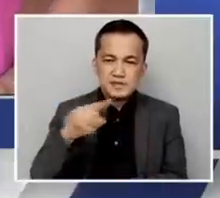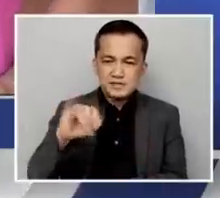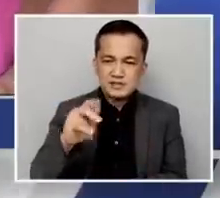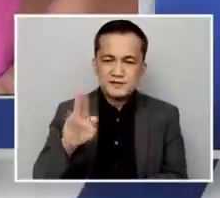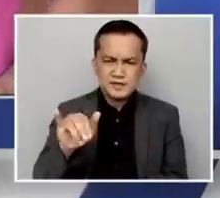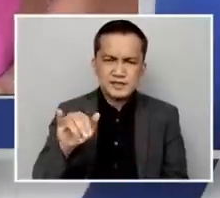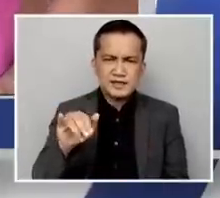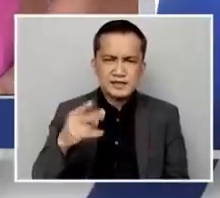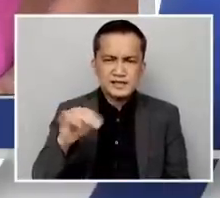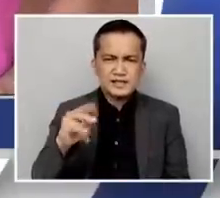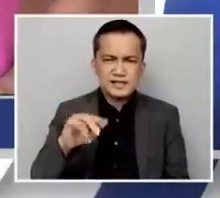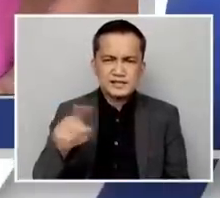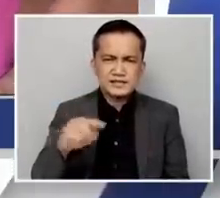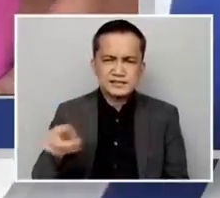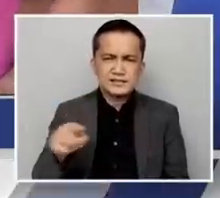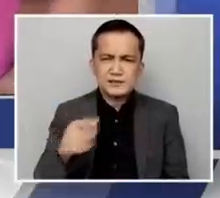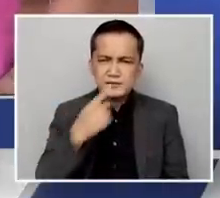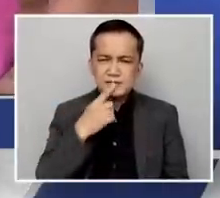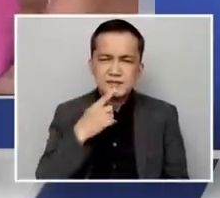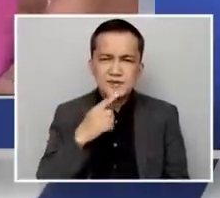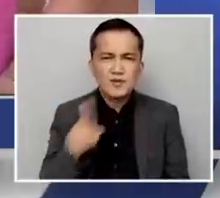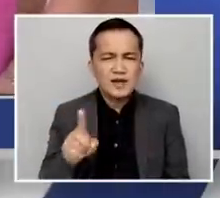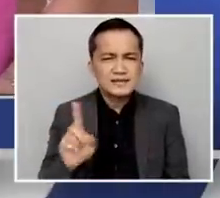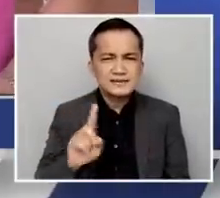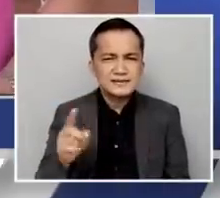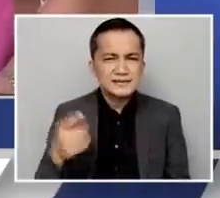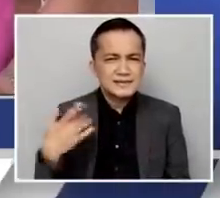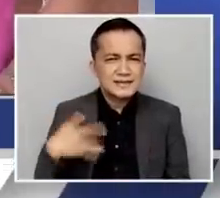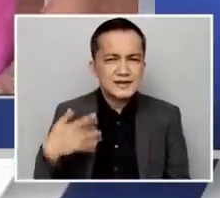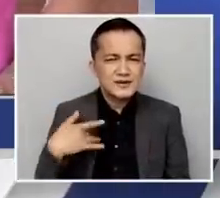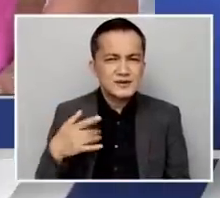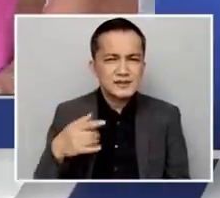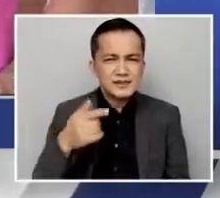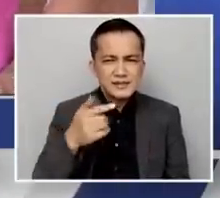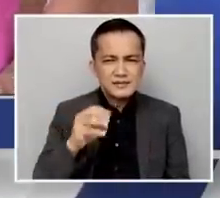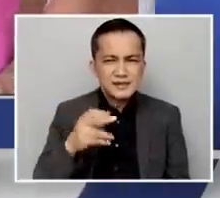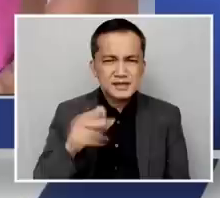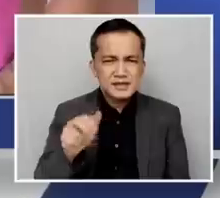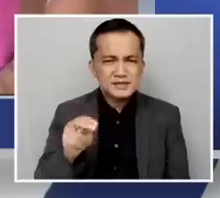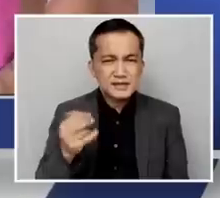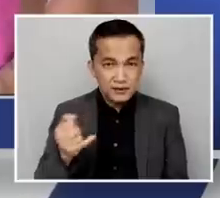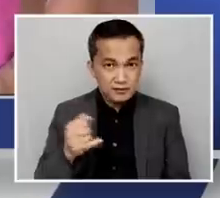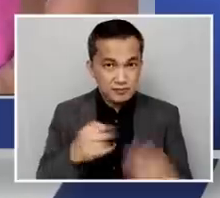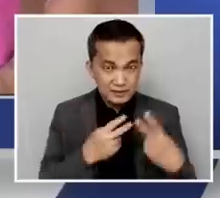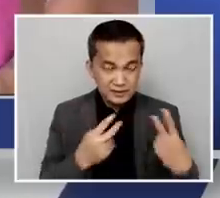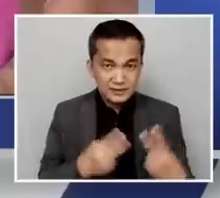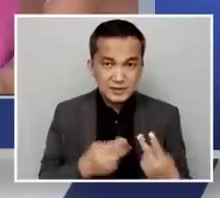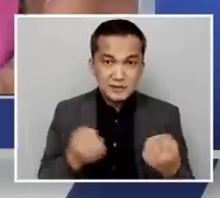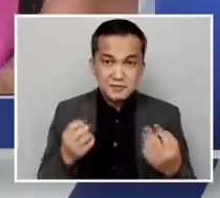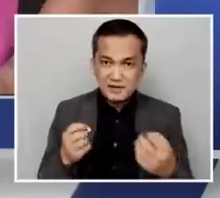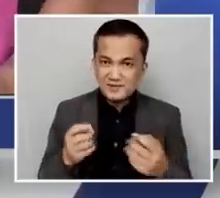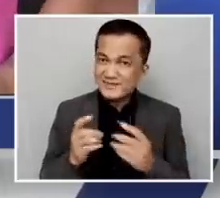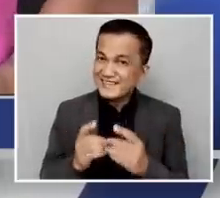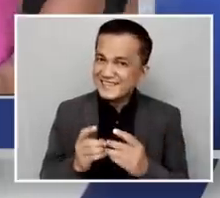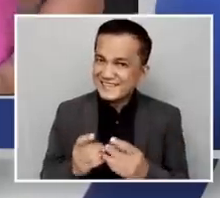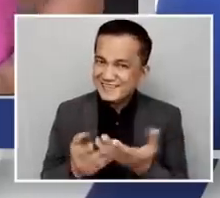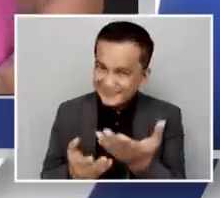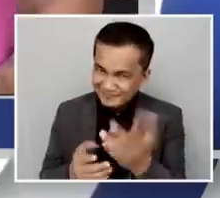Jeffrey, ano ba ang gimmick sa Mehan Garden ngayong Valentine's Day? Marami ba ang mga nagde-date dyan ngayon?